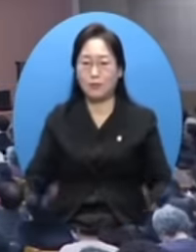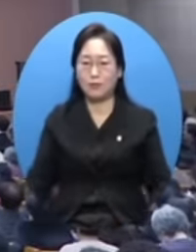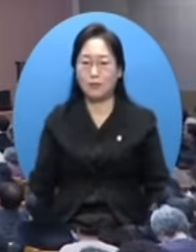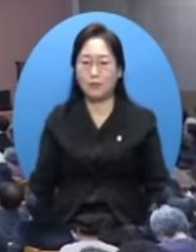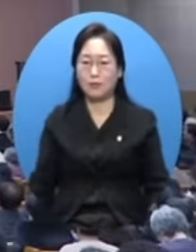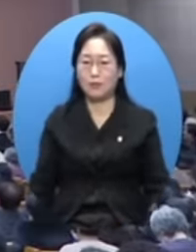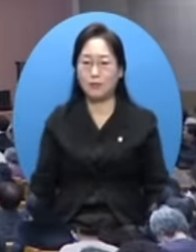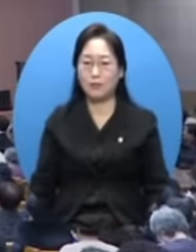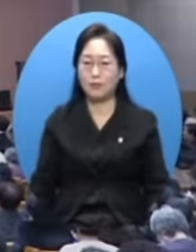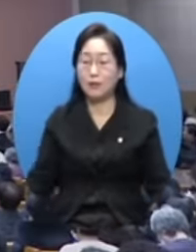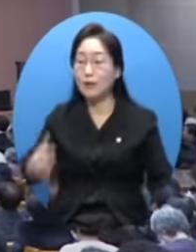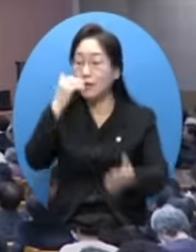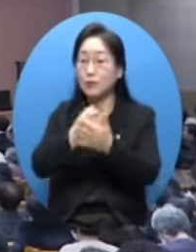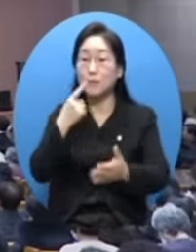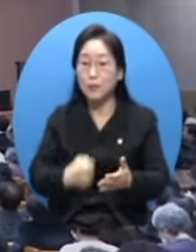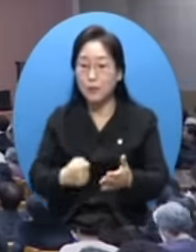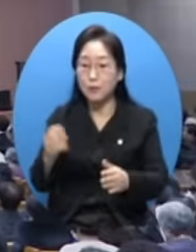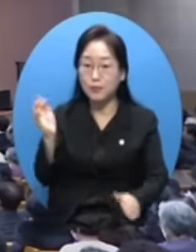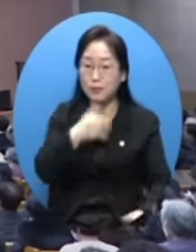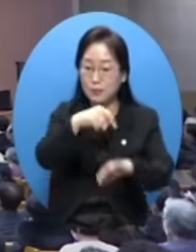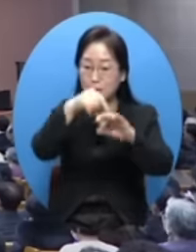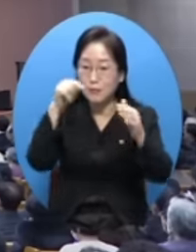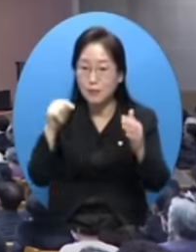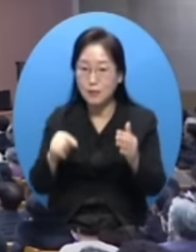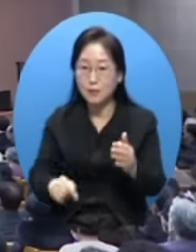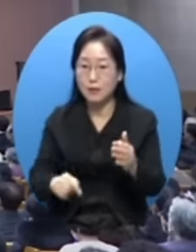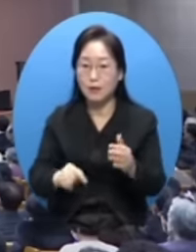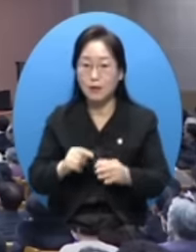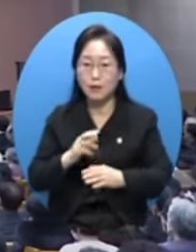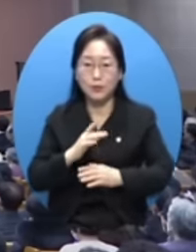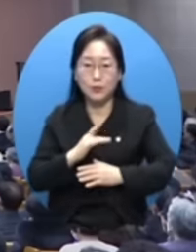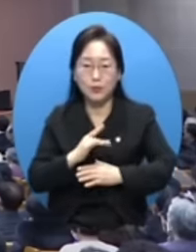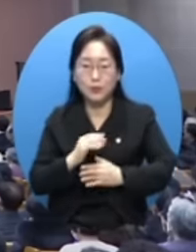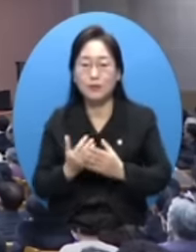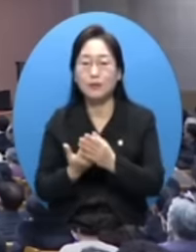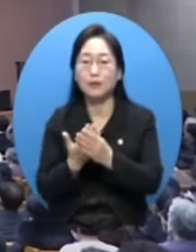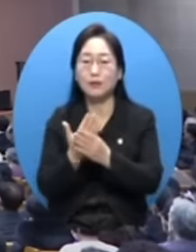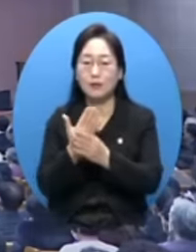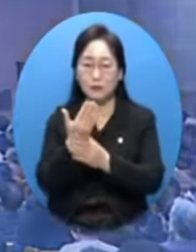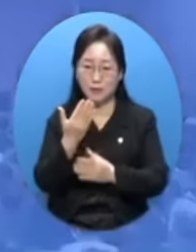죄를 짓고 나니까 마음에 두려움이 찾아온